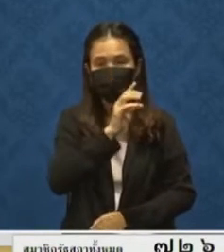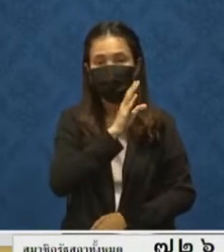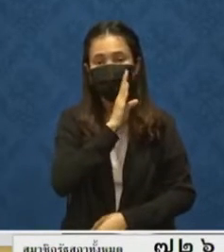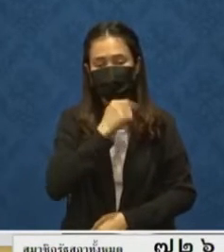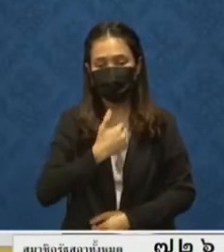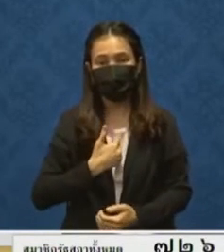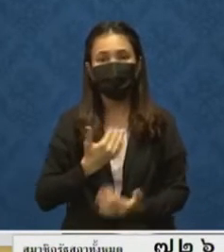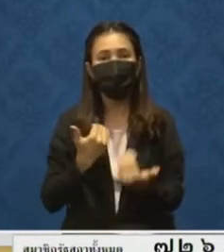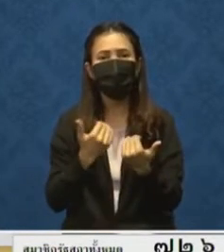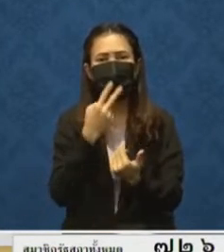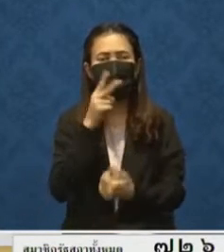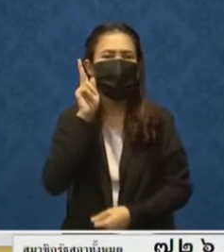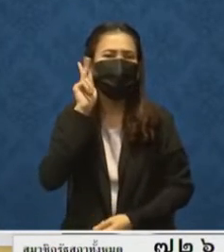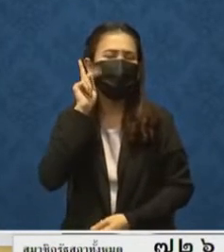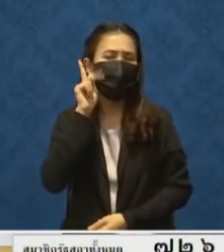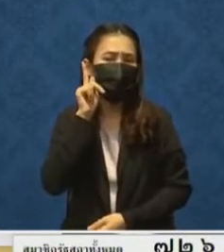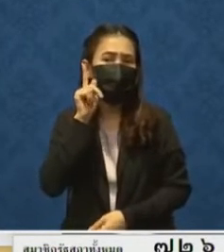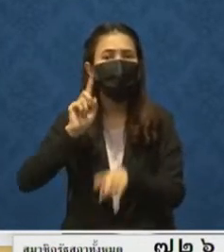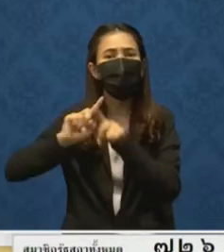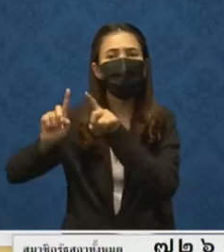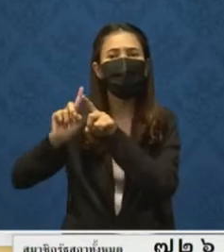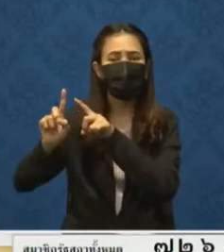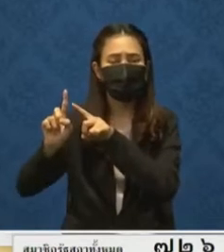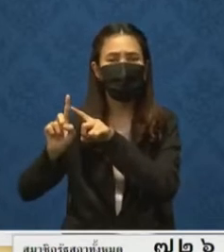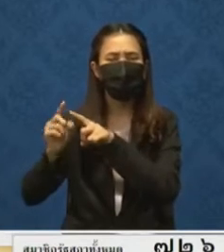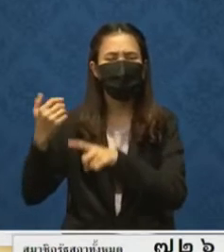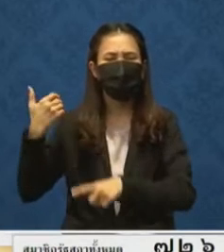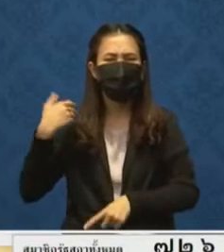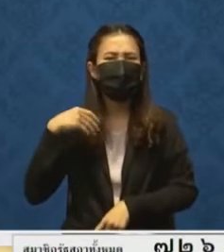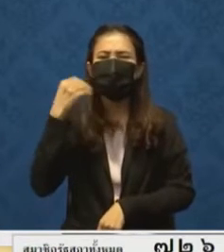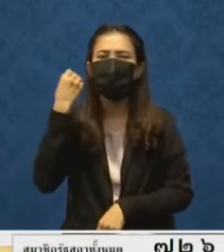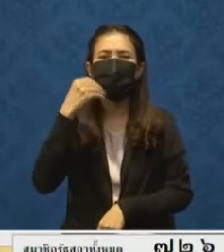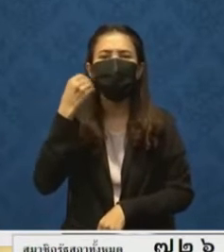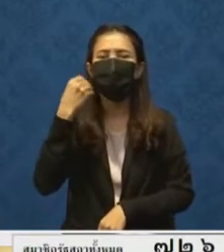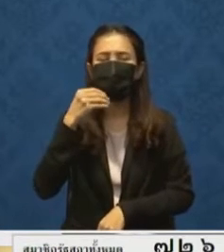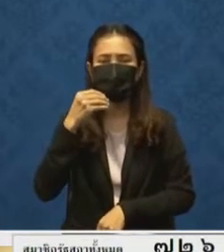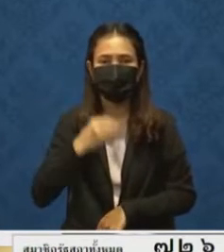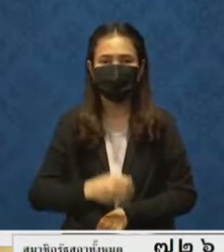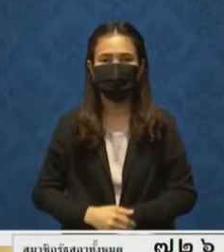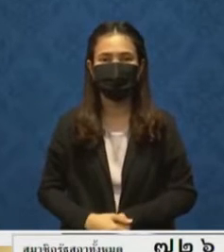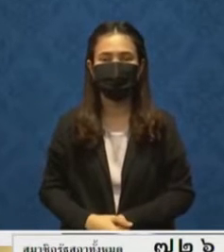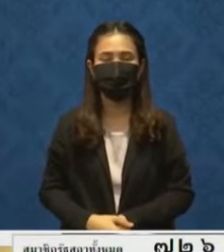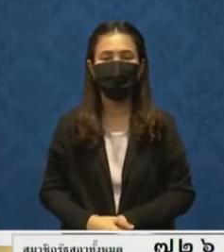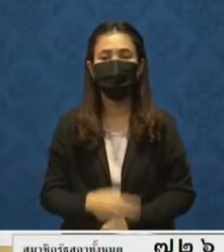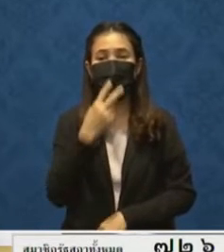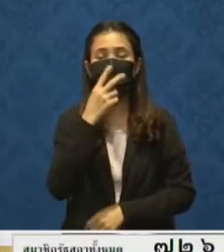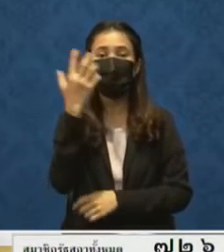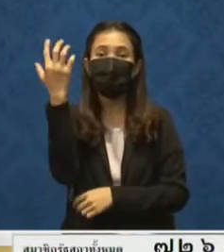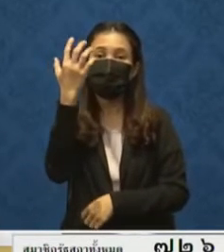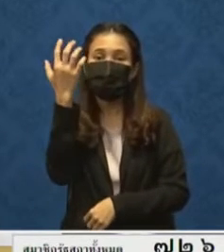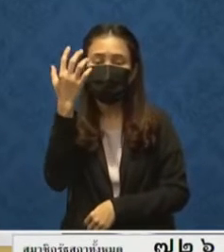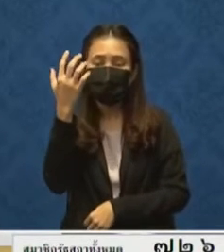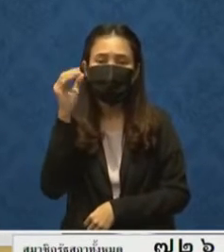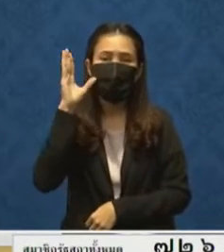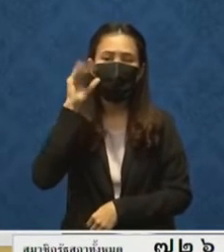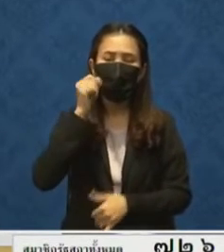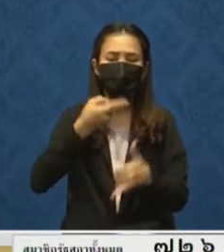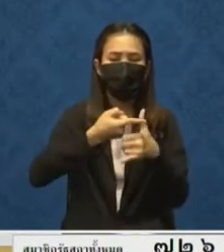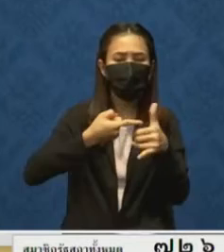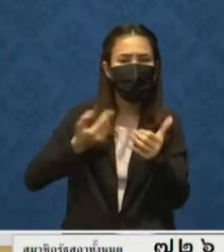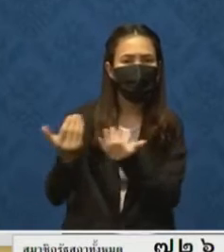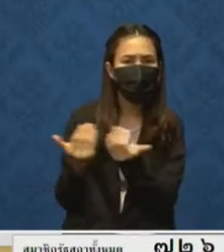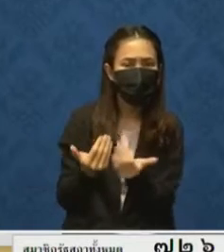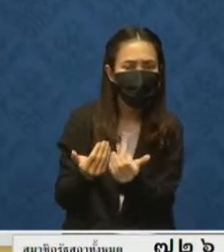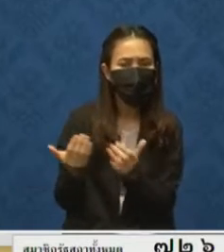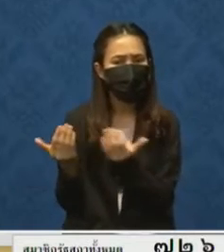าเราดูในสื่อ เราจะเห็นว่าจะมีเกือบทุกวันในโทรทัศเรื่องพ่อ ค่า ลูก ล